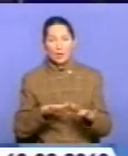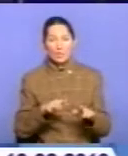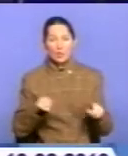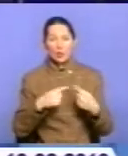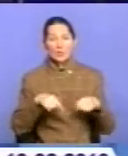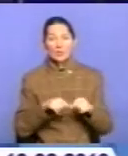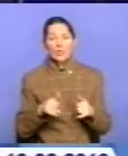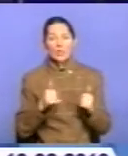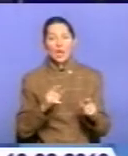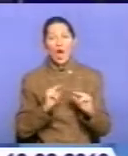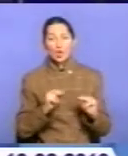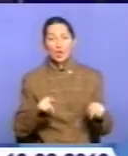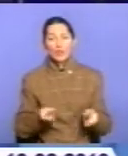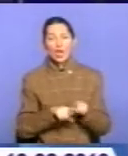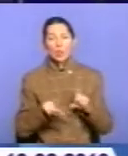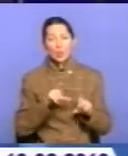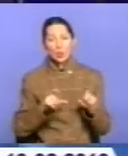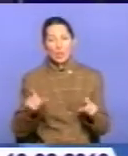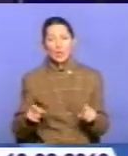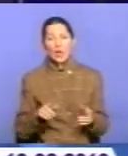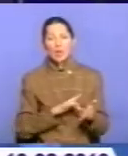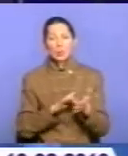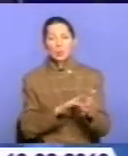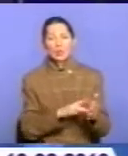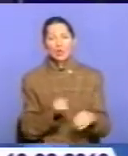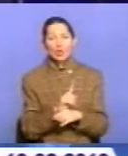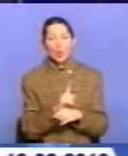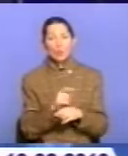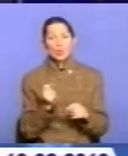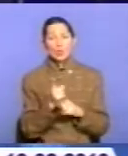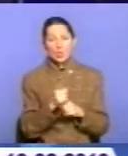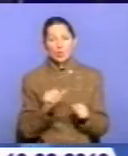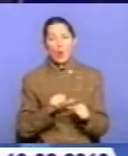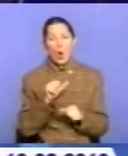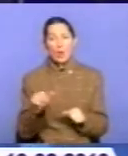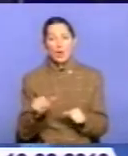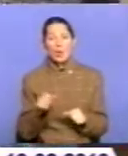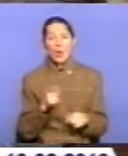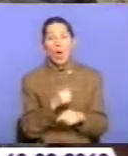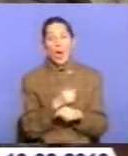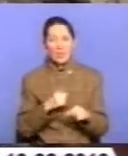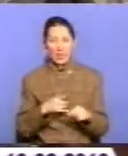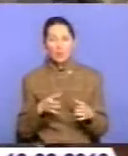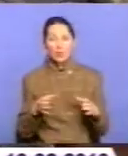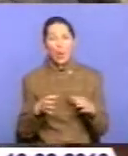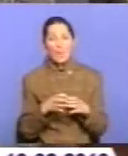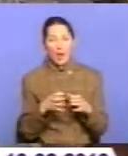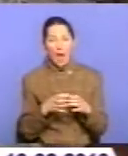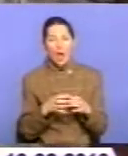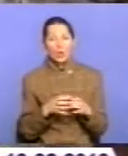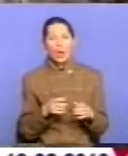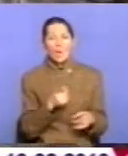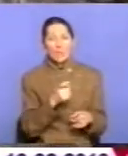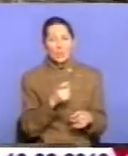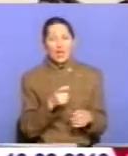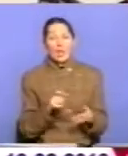студентів екскурсію у Тернопільську 11-ту окрему гвардійську артилерійську бригаду. Пістолети, гармати, кулемети